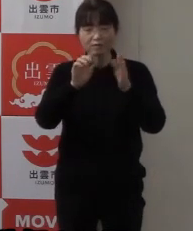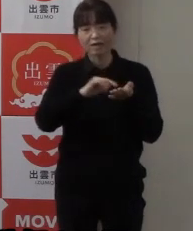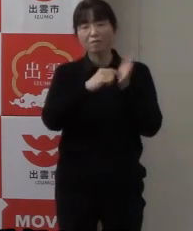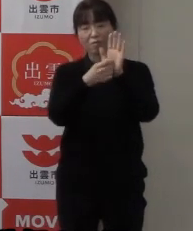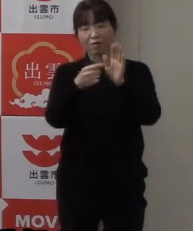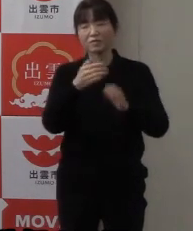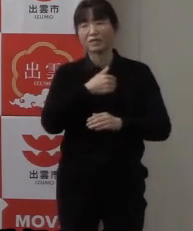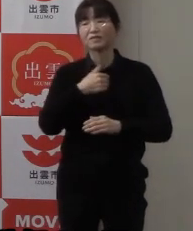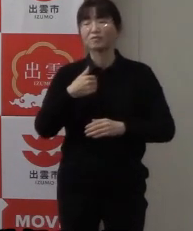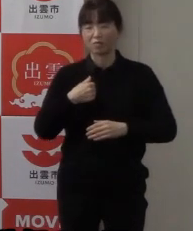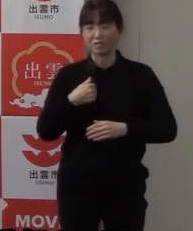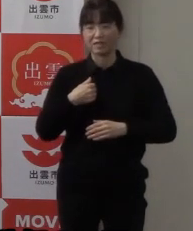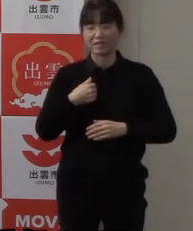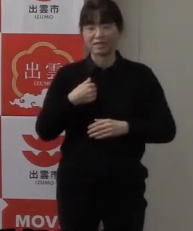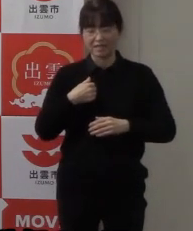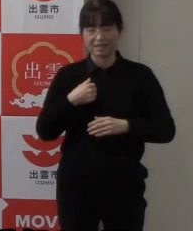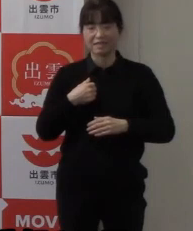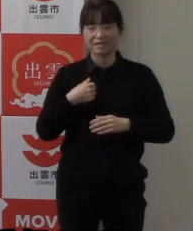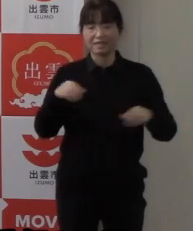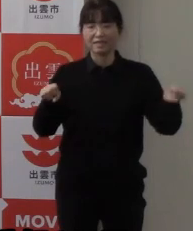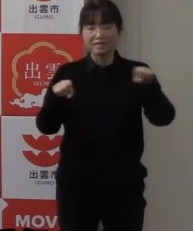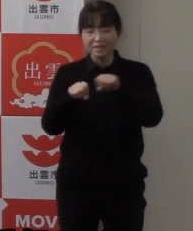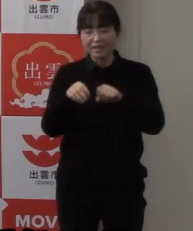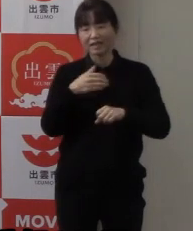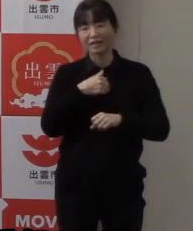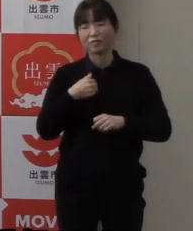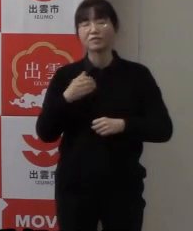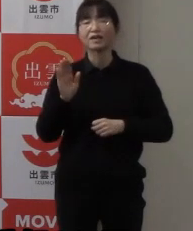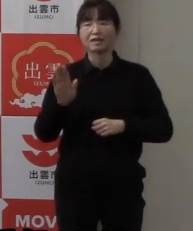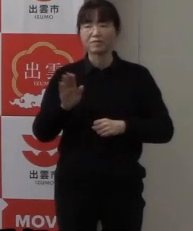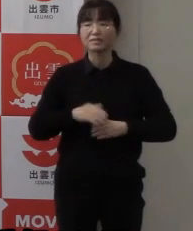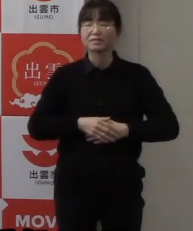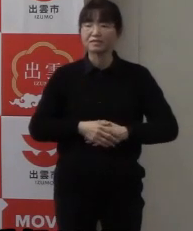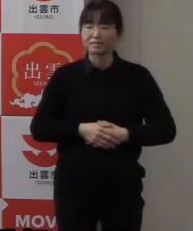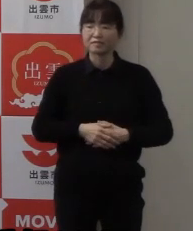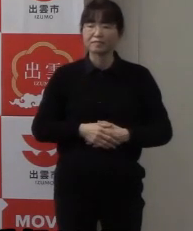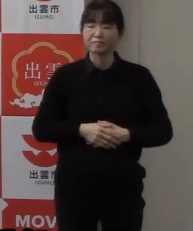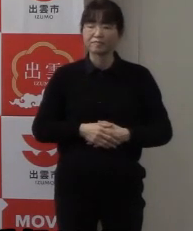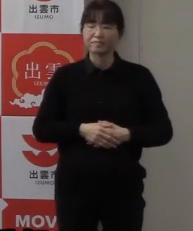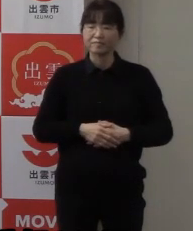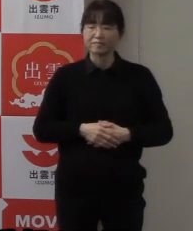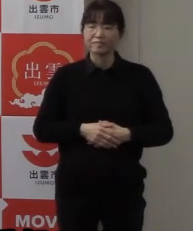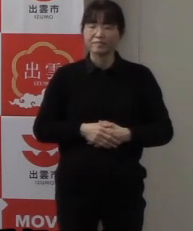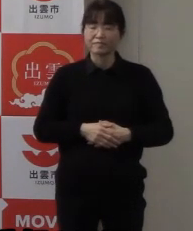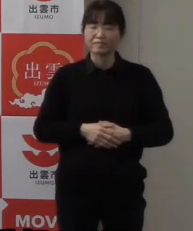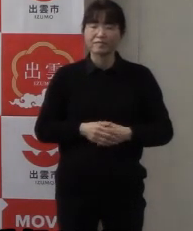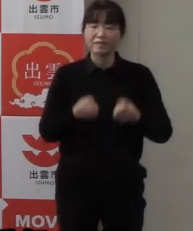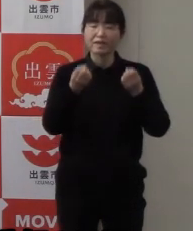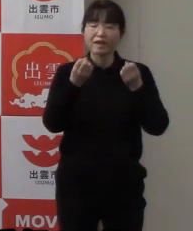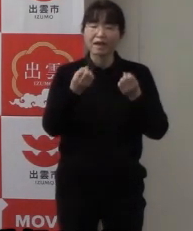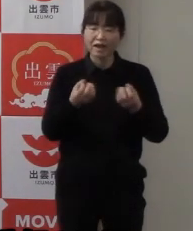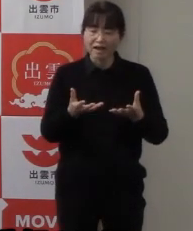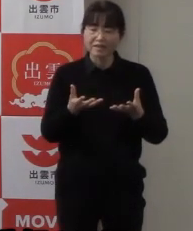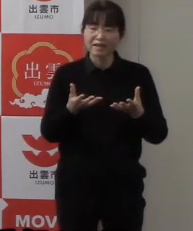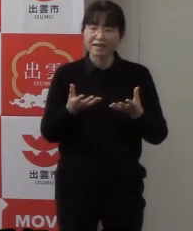で、誘導をしたいというふうに思っています。またあの新しい、